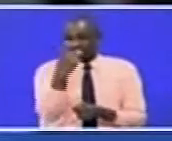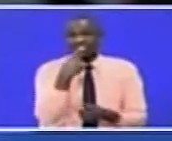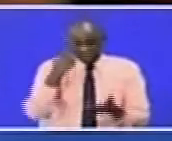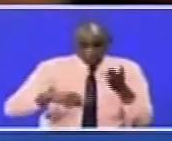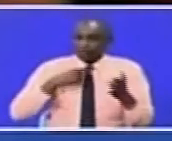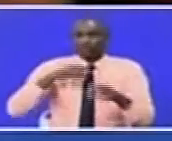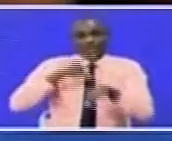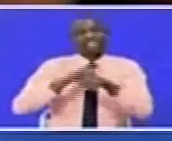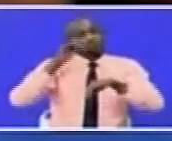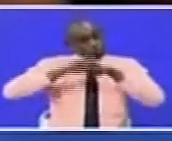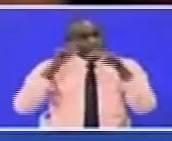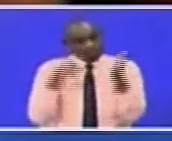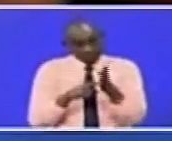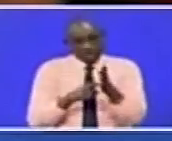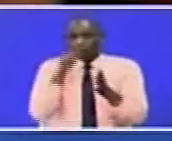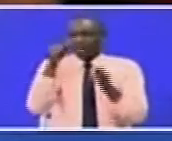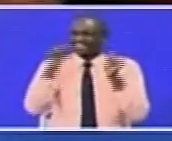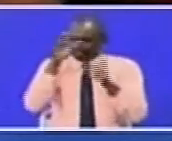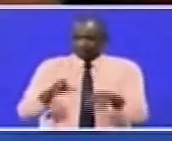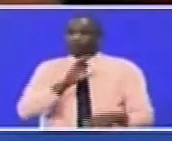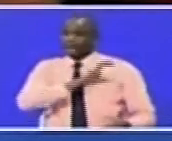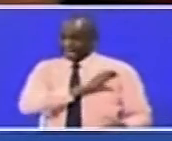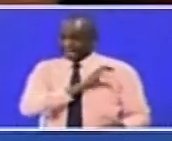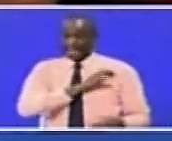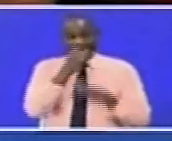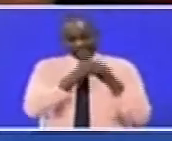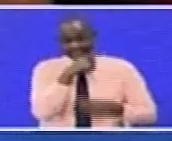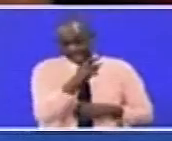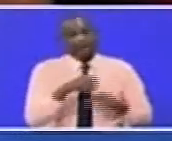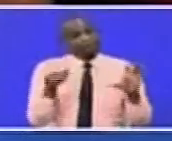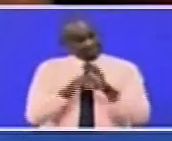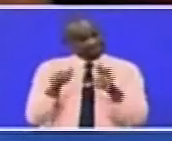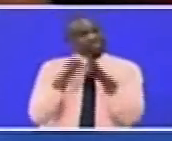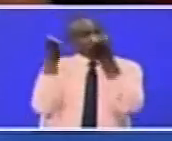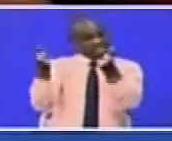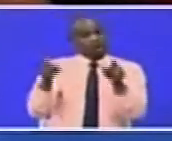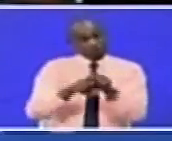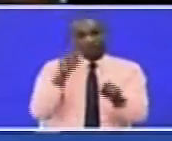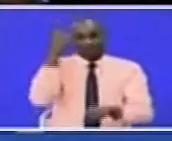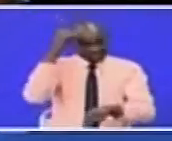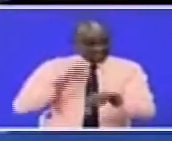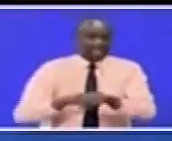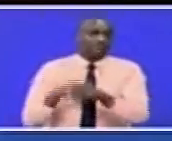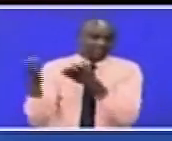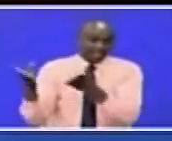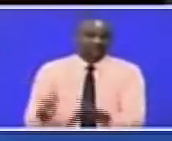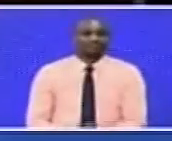alama muhimu. Dereva kutoka Canada, Mwez Malik, atakuwa anashiriki mashindano hayo kwa mara ya kwanza.